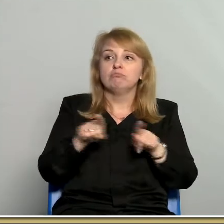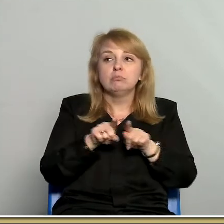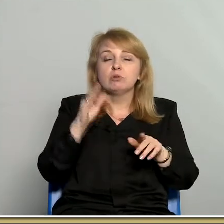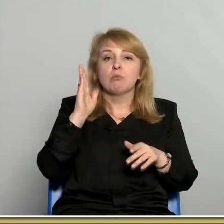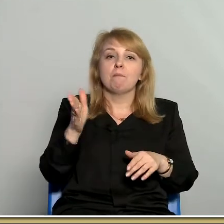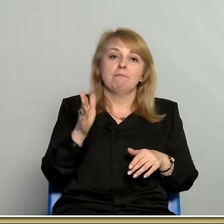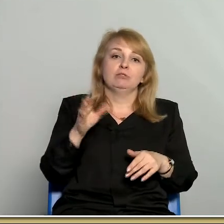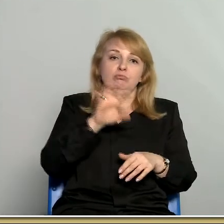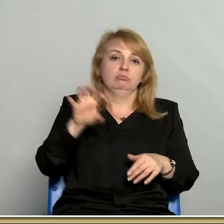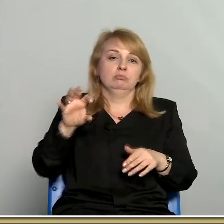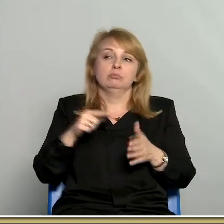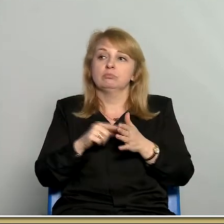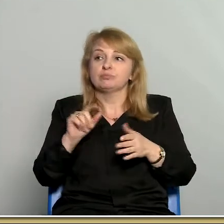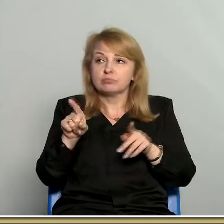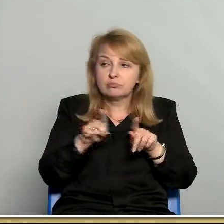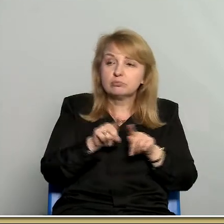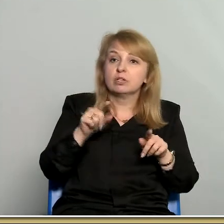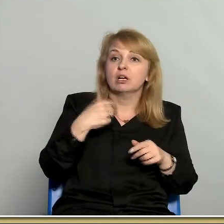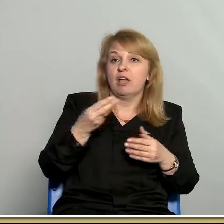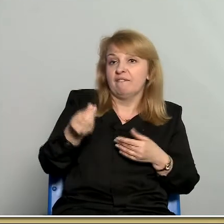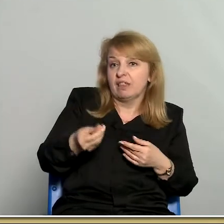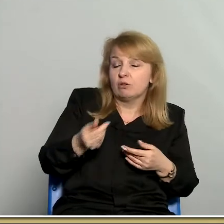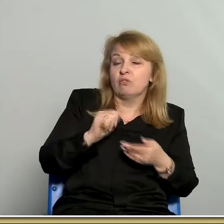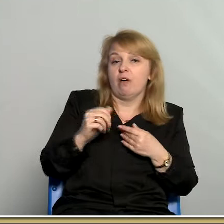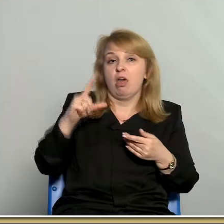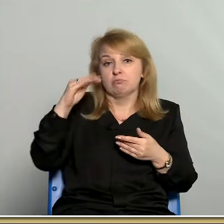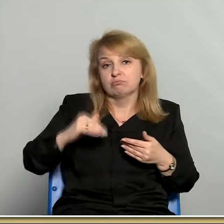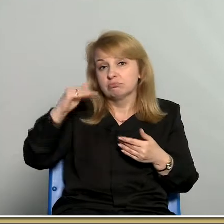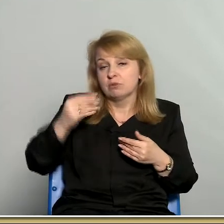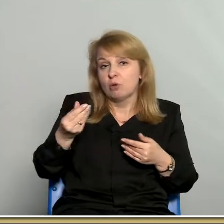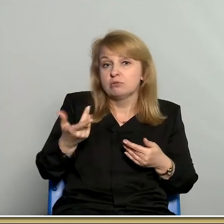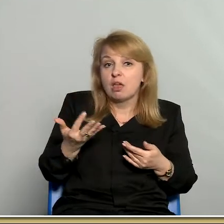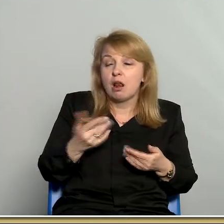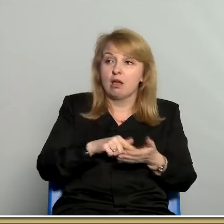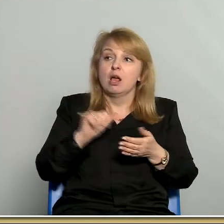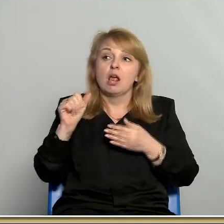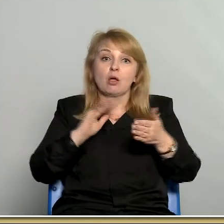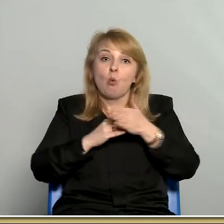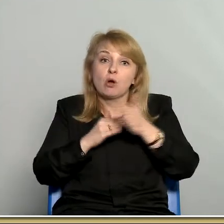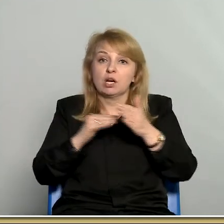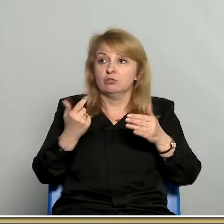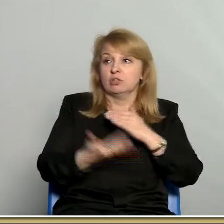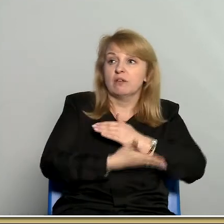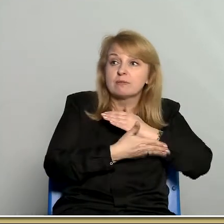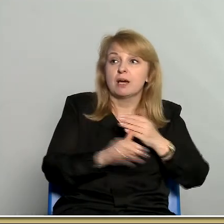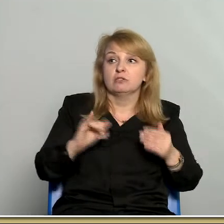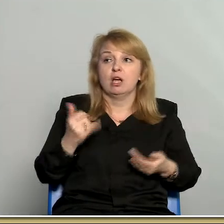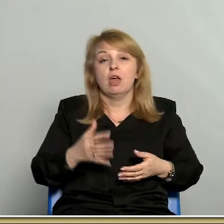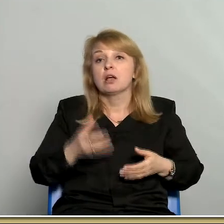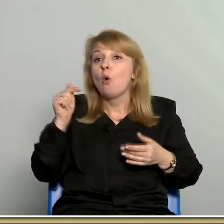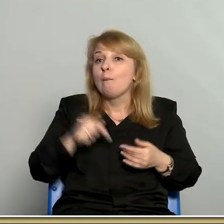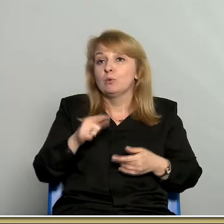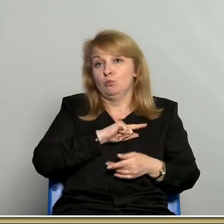można dostać pieniądze, czyli jakie typy projektów będziemy finansować, z jakim poziomem finansowania, jakie ograniczenia wsparcia będziemy mieli.